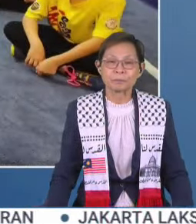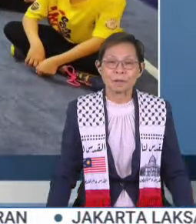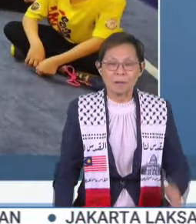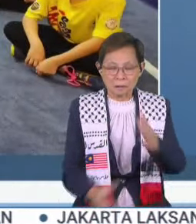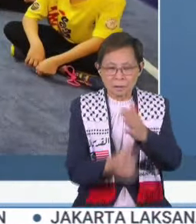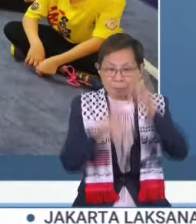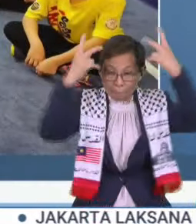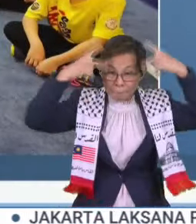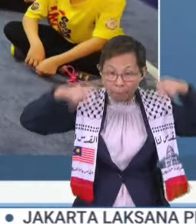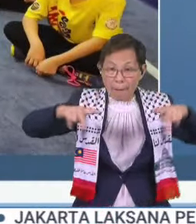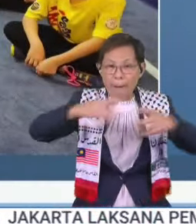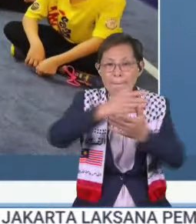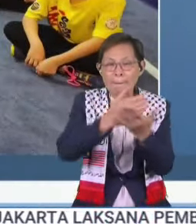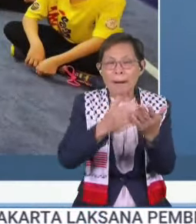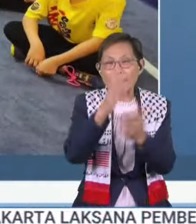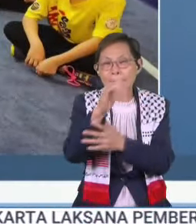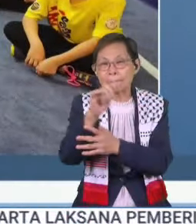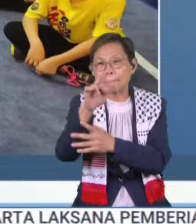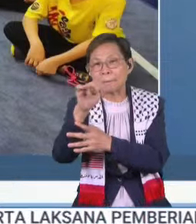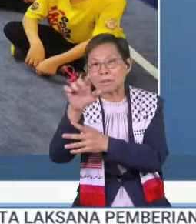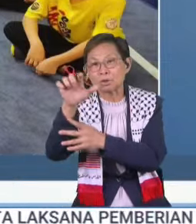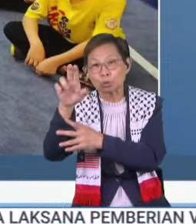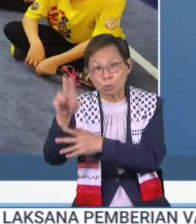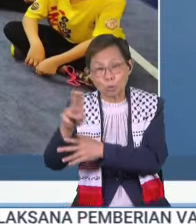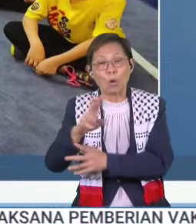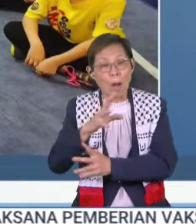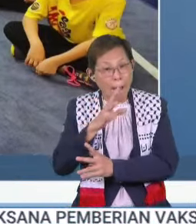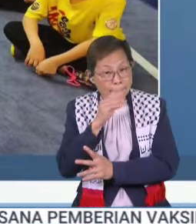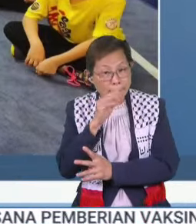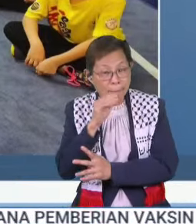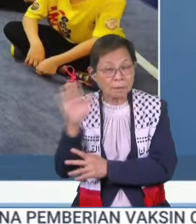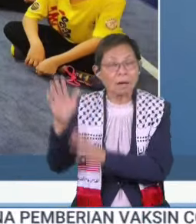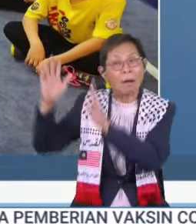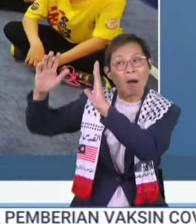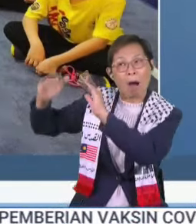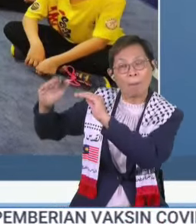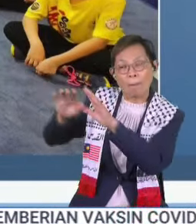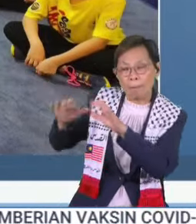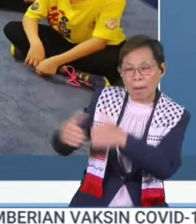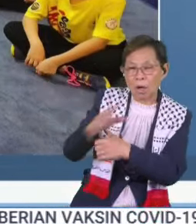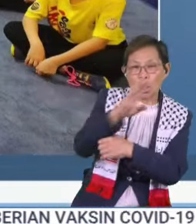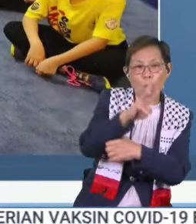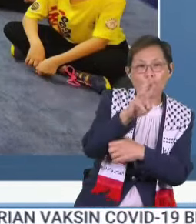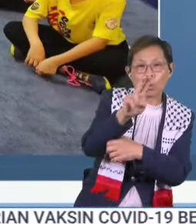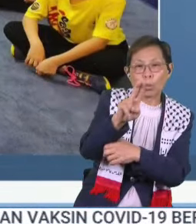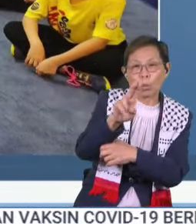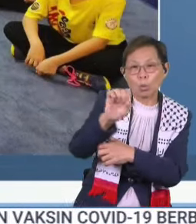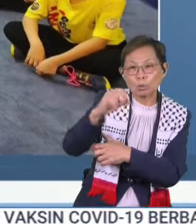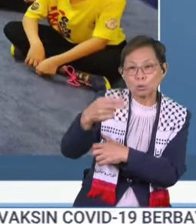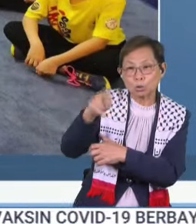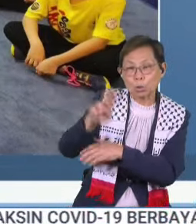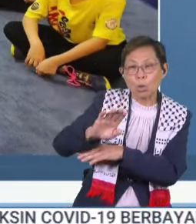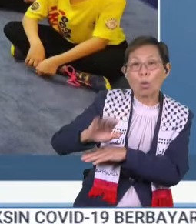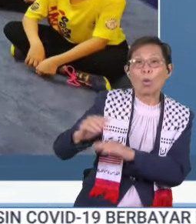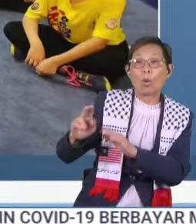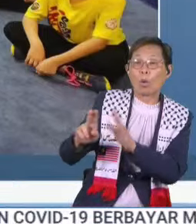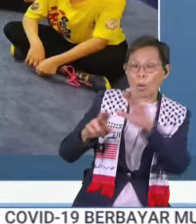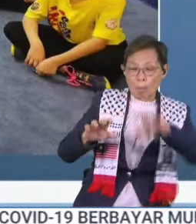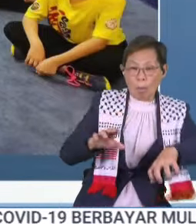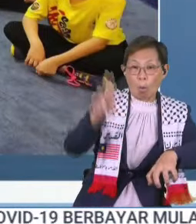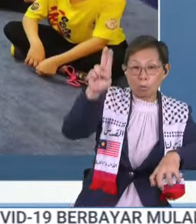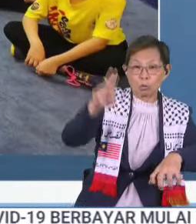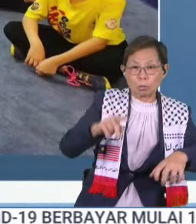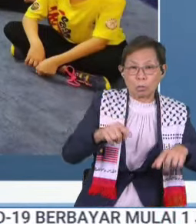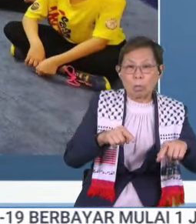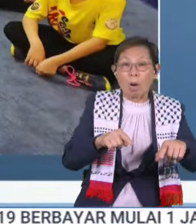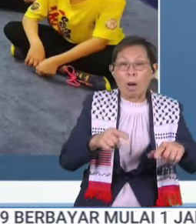Menurut Timbalan Residen Bahagian Bintulu, Abang Zainuddin Abang Turki, beliau berharap pasukan Wushu Zon Utara dapat memberikan prestasi dan saingan